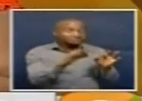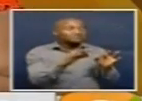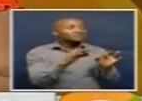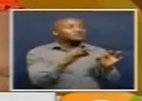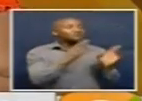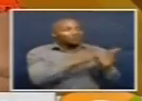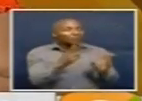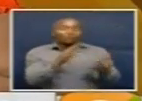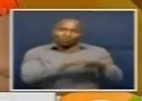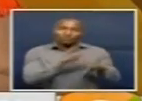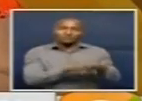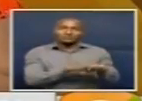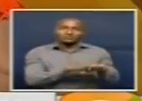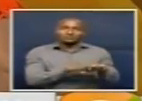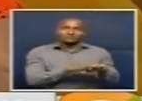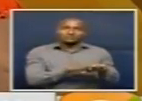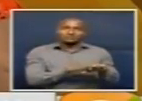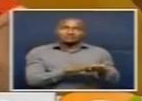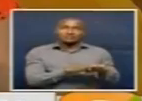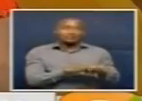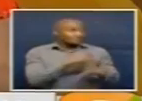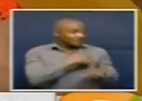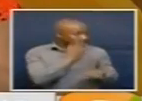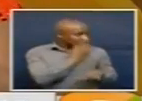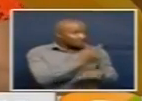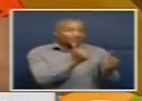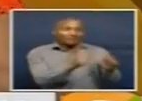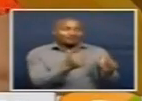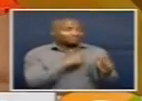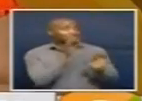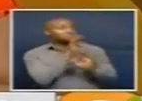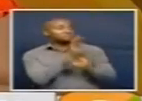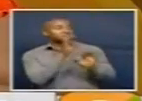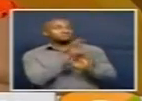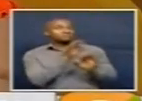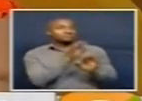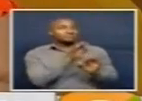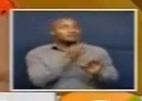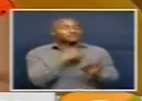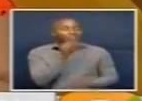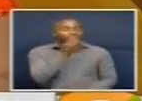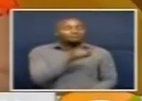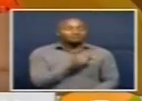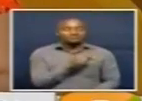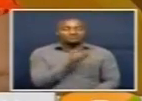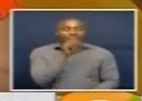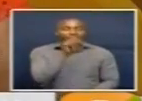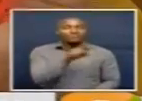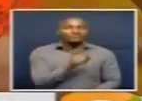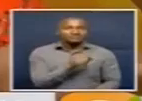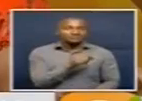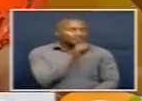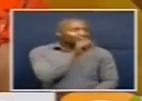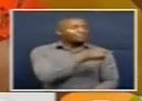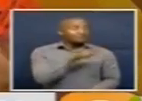kuna wengine huwa hata mimi sijawahi kupatana haya mambo, hivyo mimi huwa nashangaa kuona mtu akitema mate. Sasa utakuta tu mtu anatema